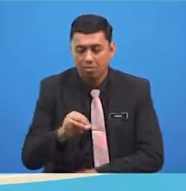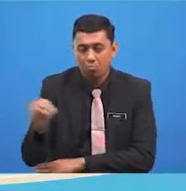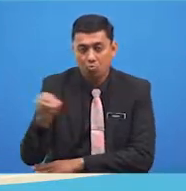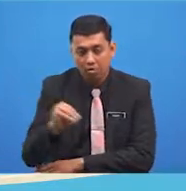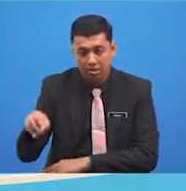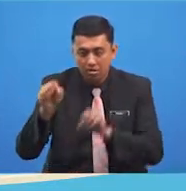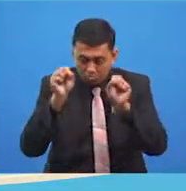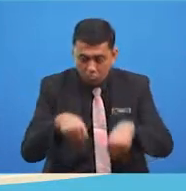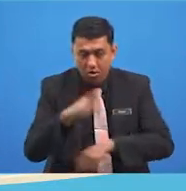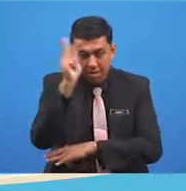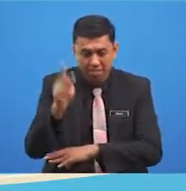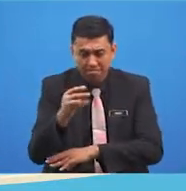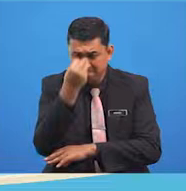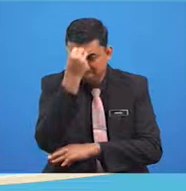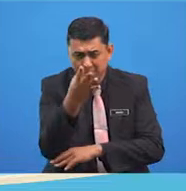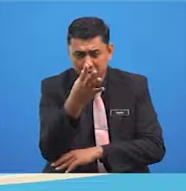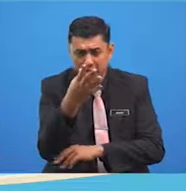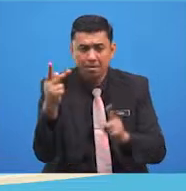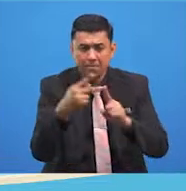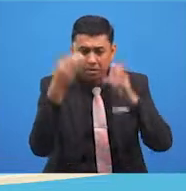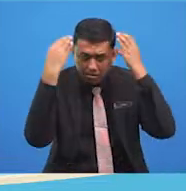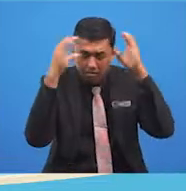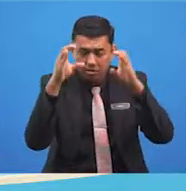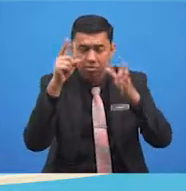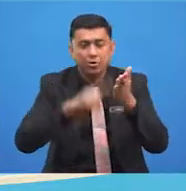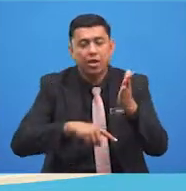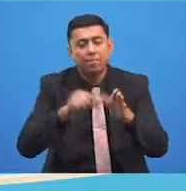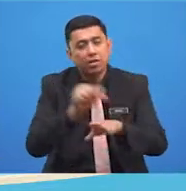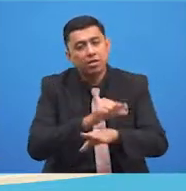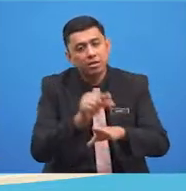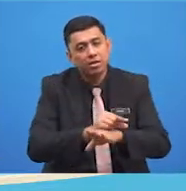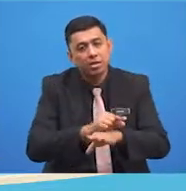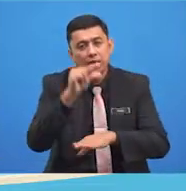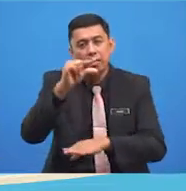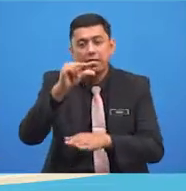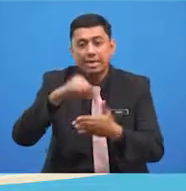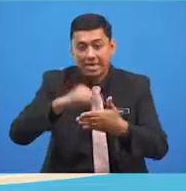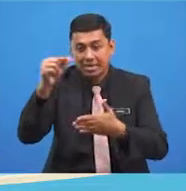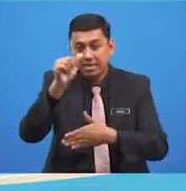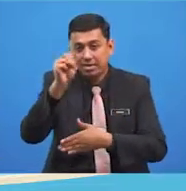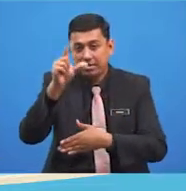Murid-murid, bolehkah kamu nyatakan kepada cikgu apakah kegunaan gas asli?